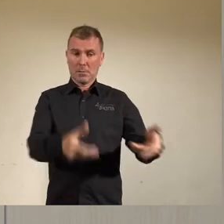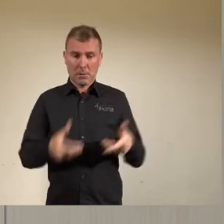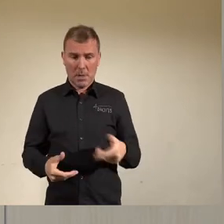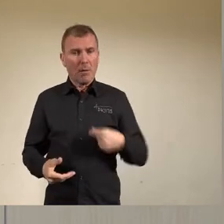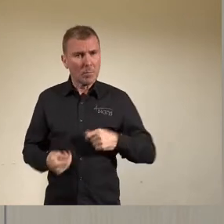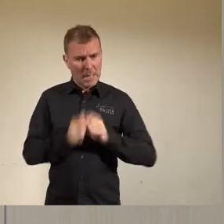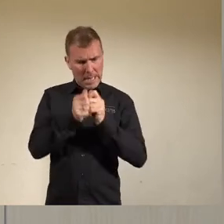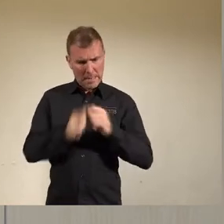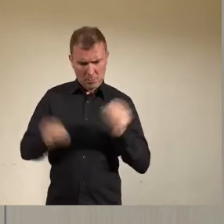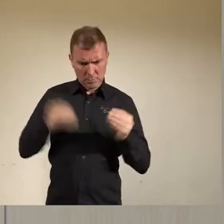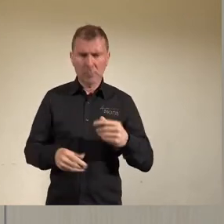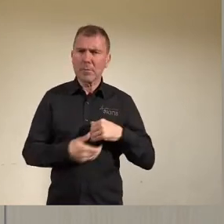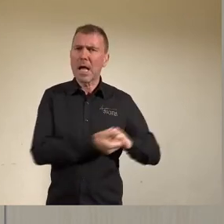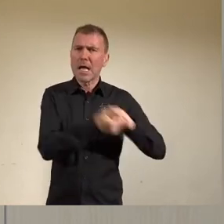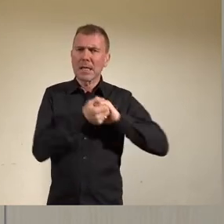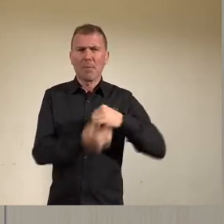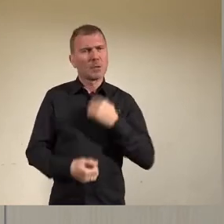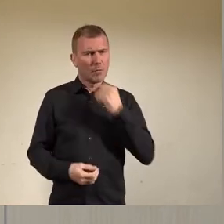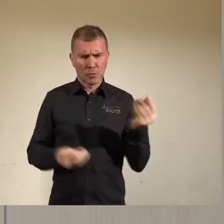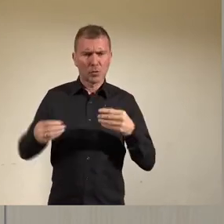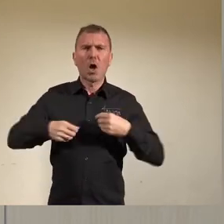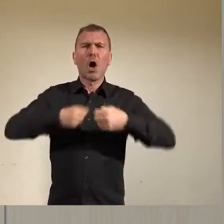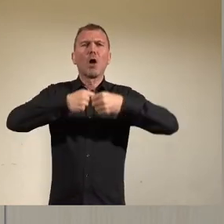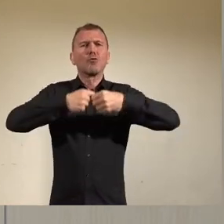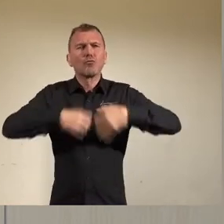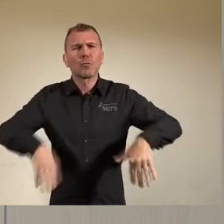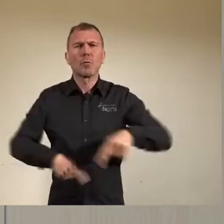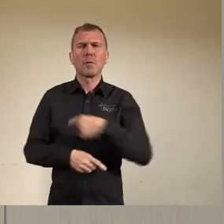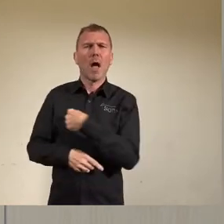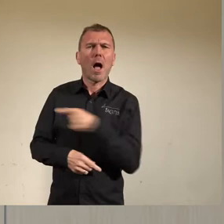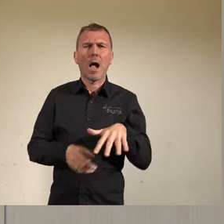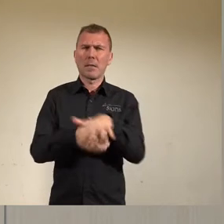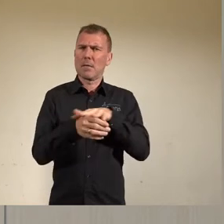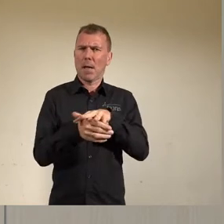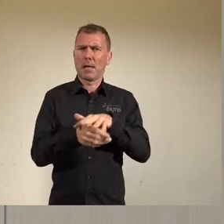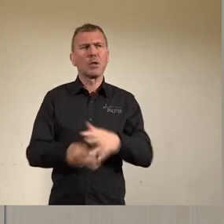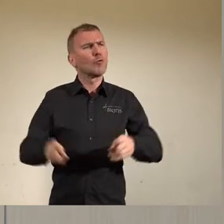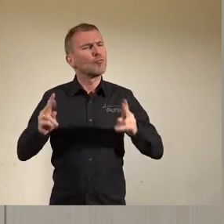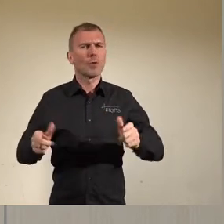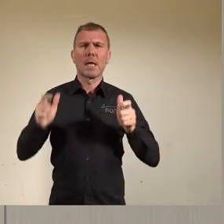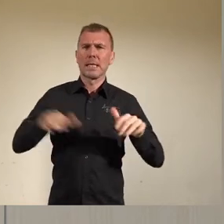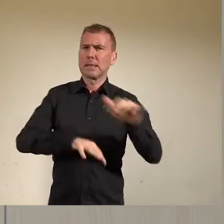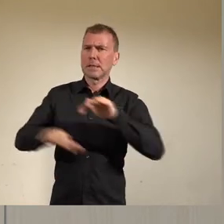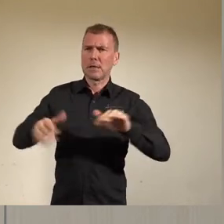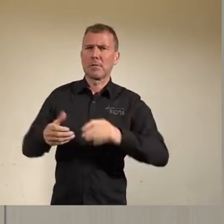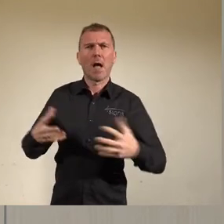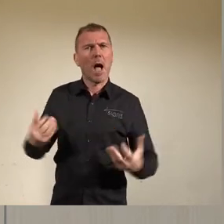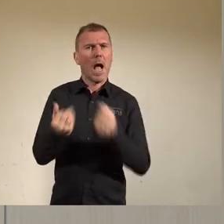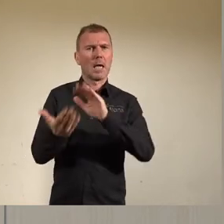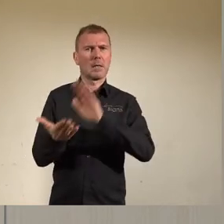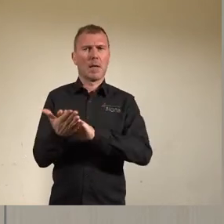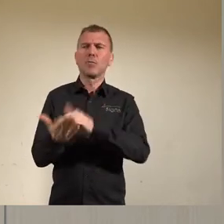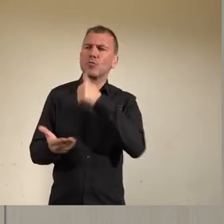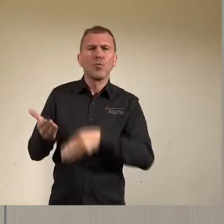dem gemeinsamen Willen geprägt, dass Strukturen in allen Bereichen der Stadtgesellschaft erhalten bleiben, sei es in